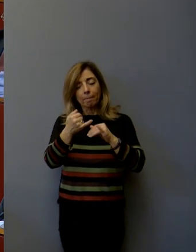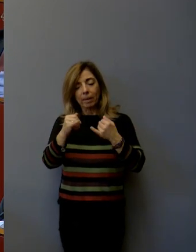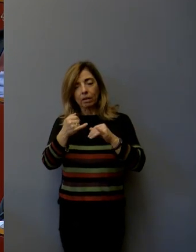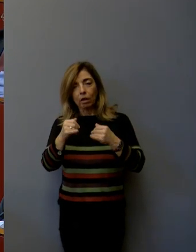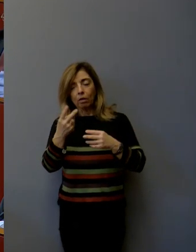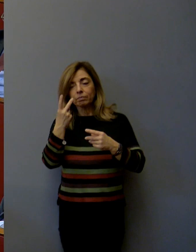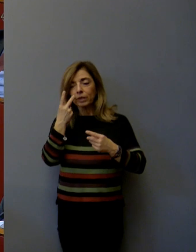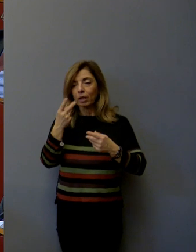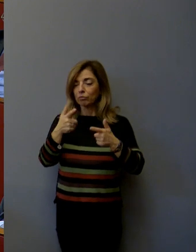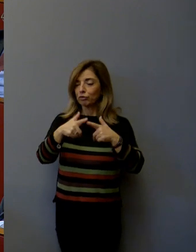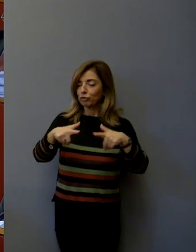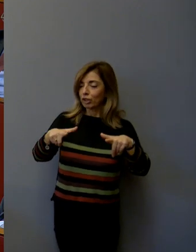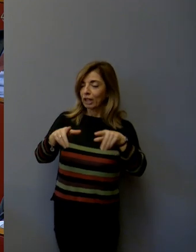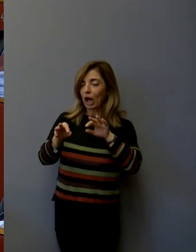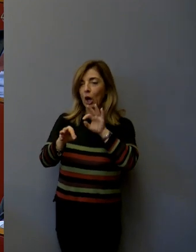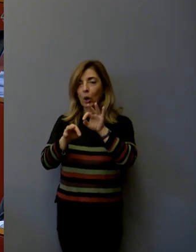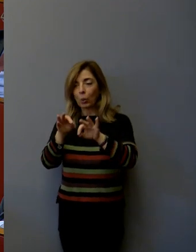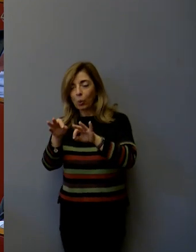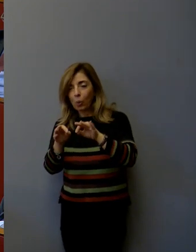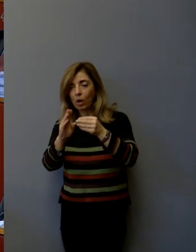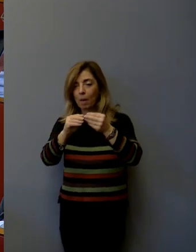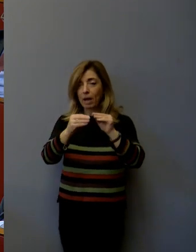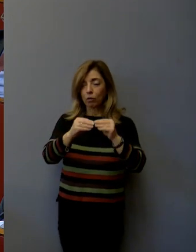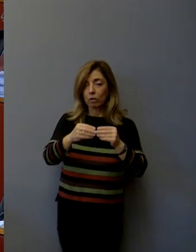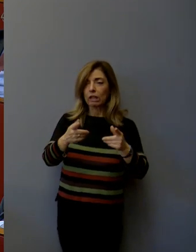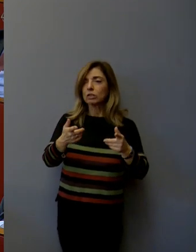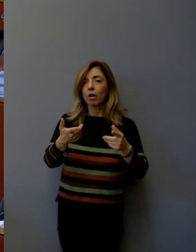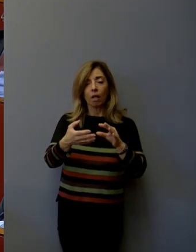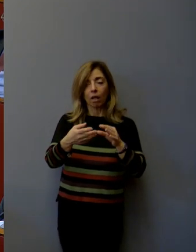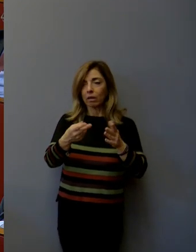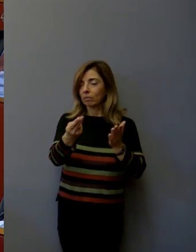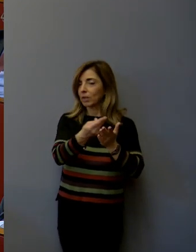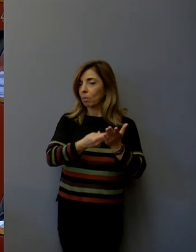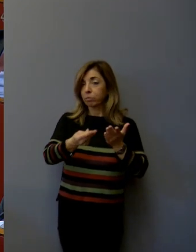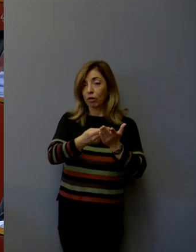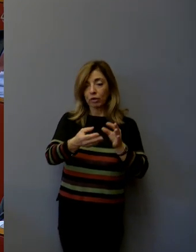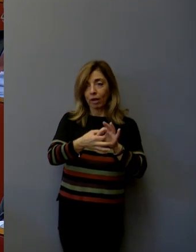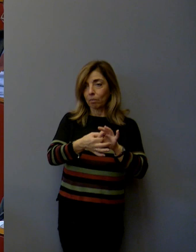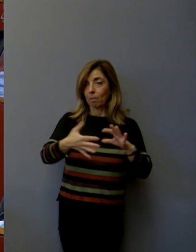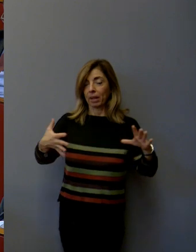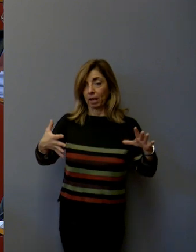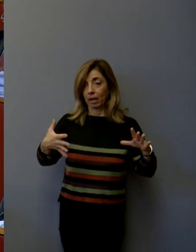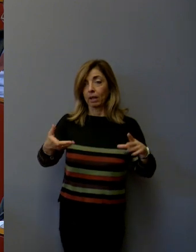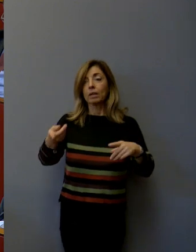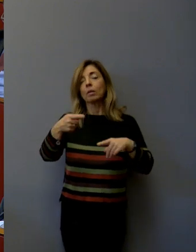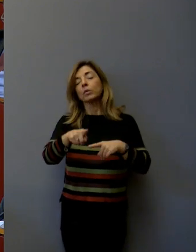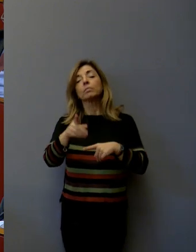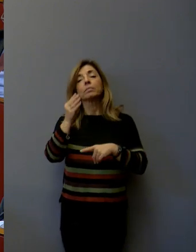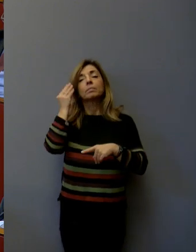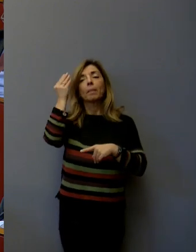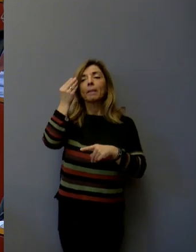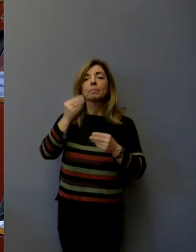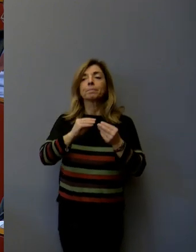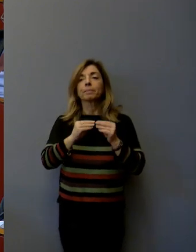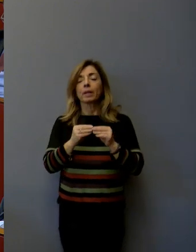piccoli ma non meno importanti e soprattutto quando si pensa di immaginare come fare per reintegra